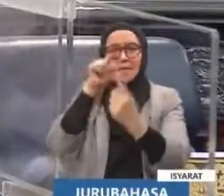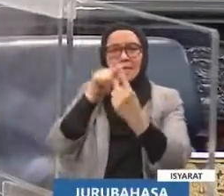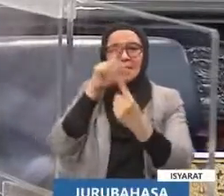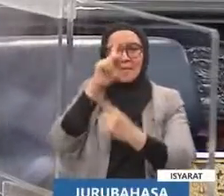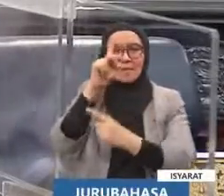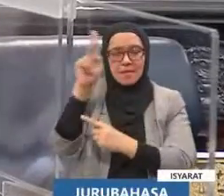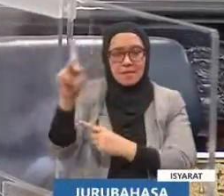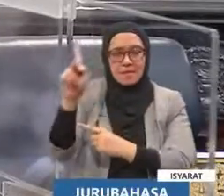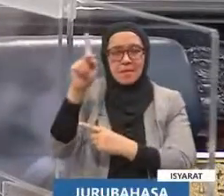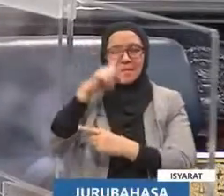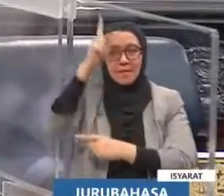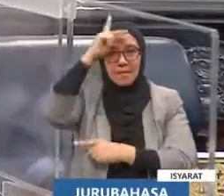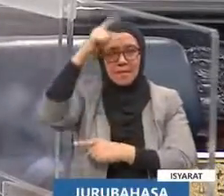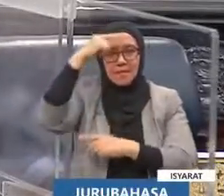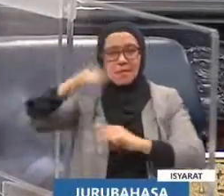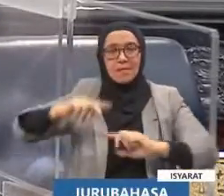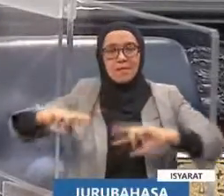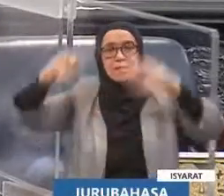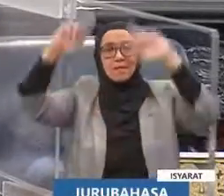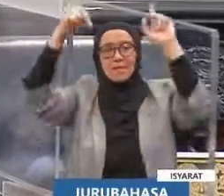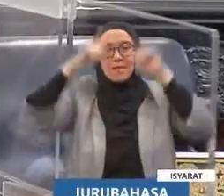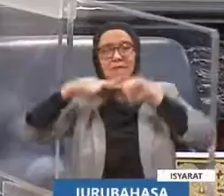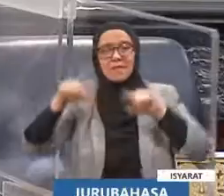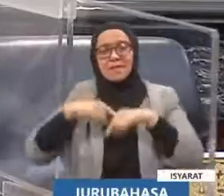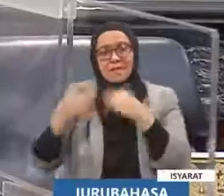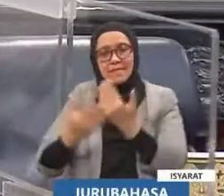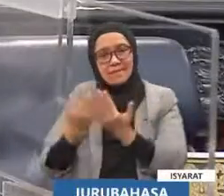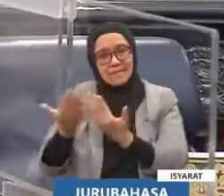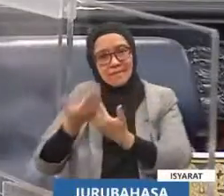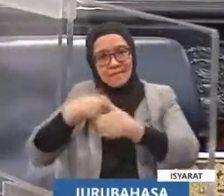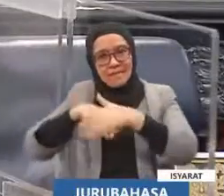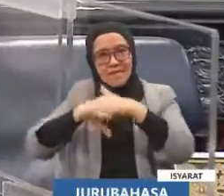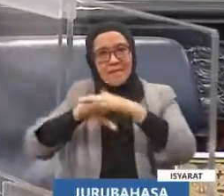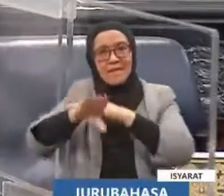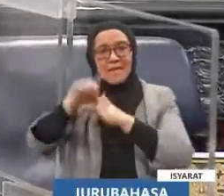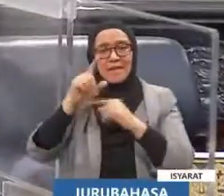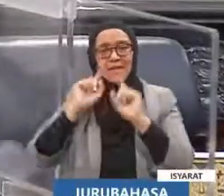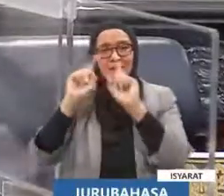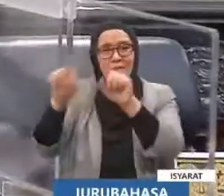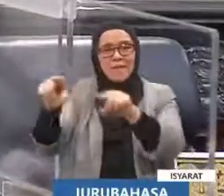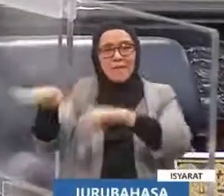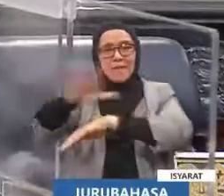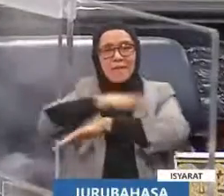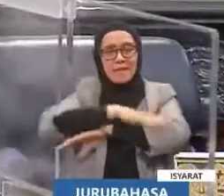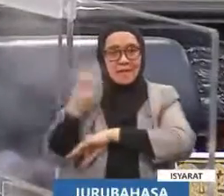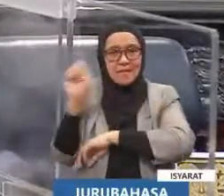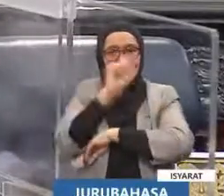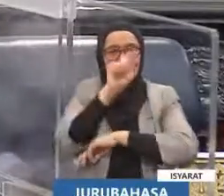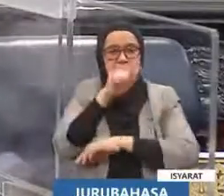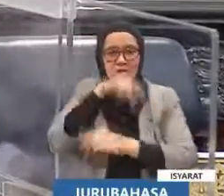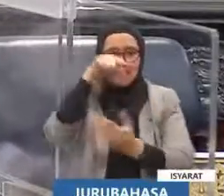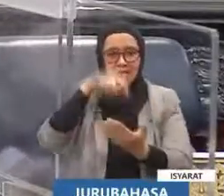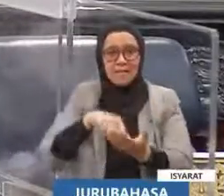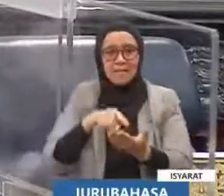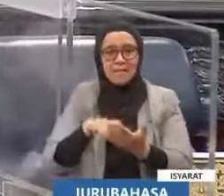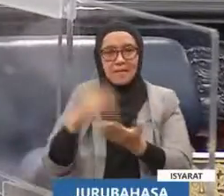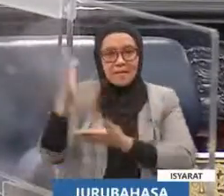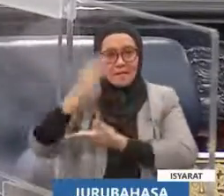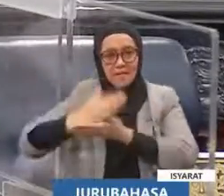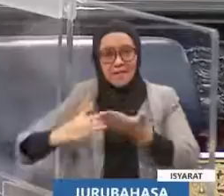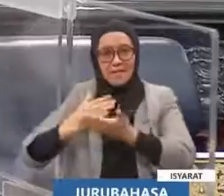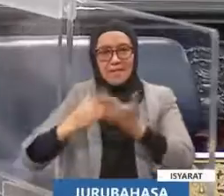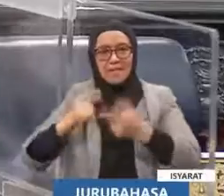meningkatkan accessibility dan mobility laluan ke Pantai Timur. Ini adalah sebahagian daripada jajaran